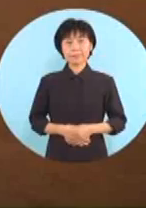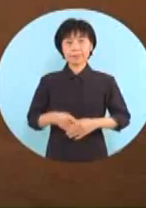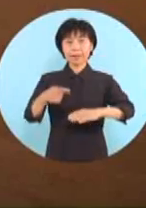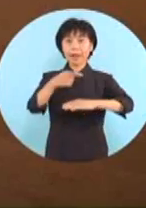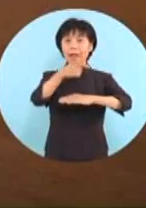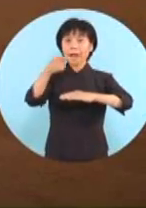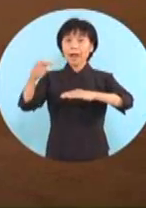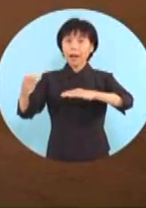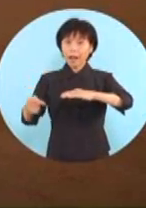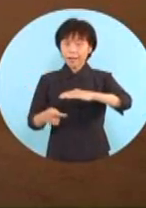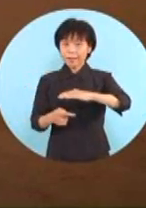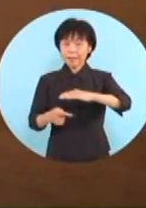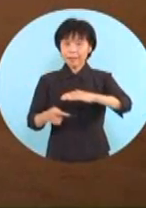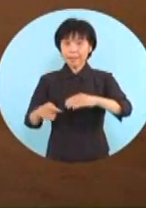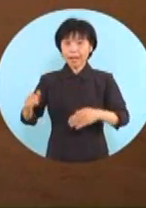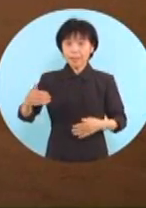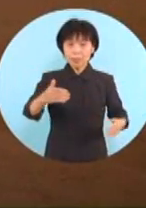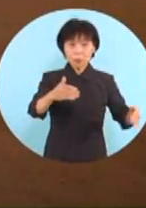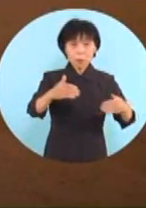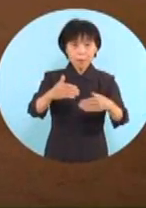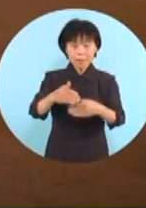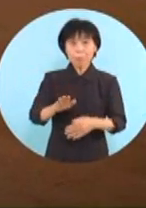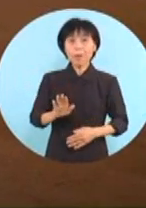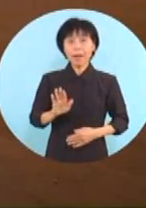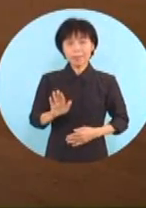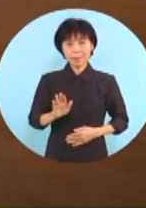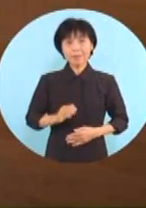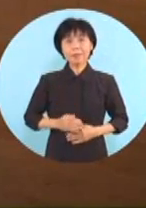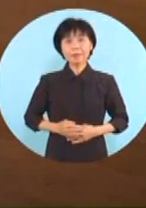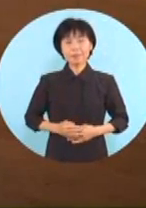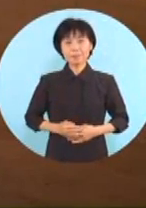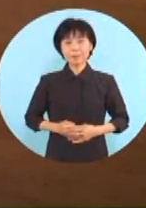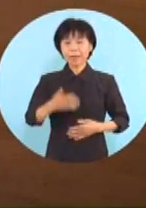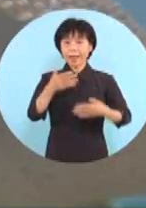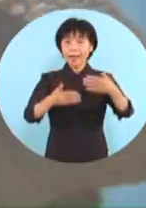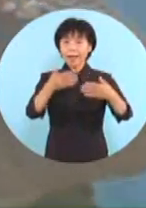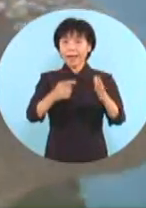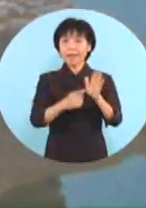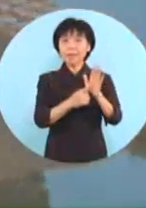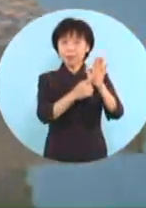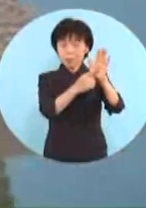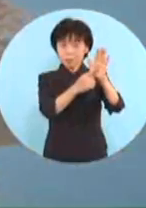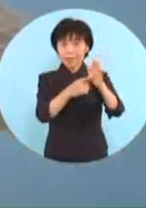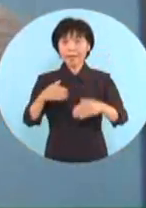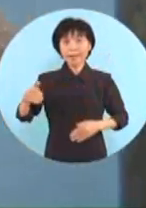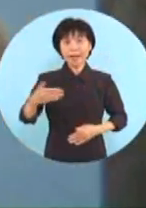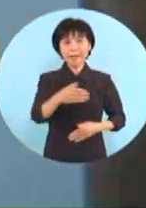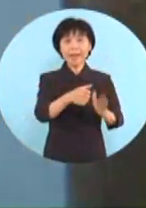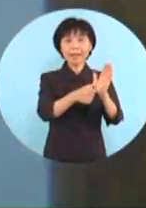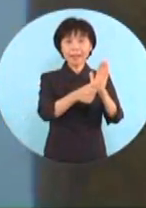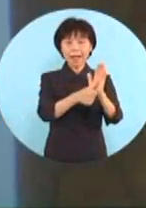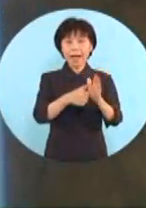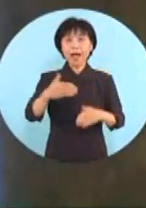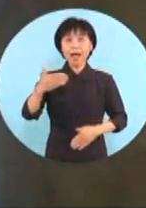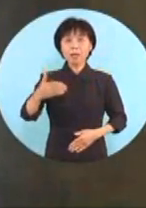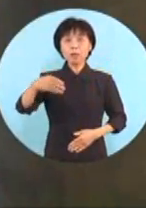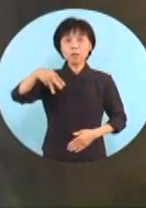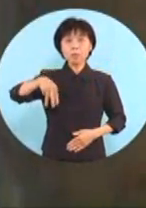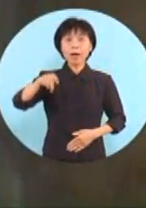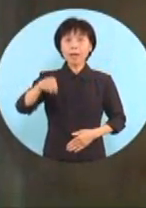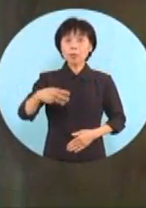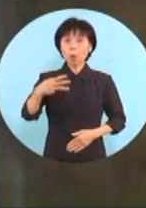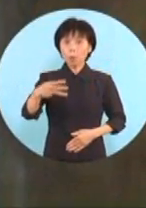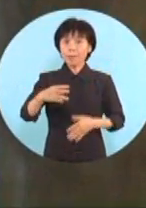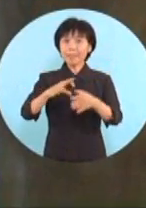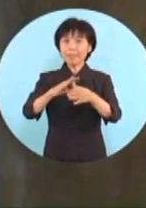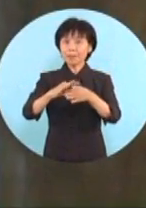地下に水族館もある熱帯環境植物館、映画でもおなじみの隠れクマの実の生態について